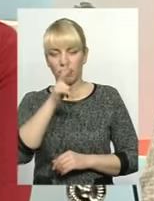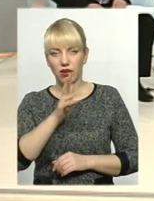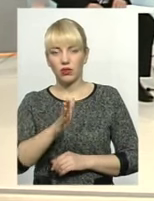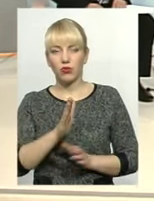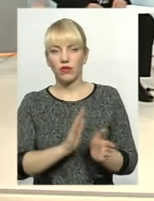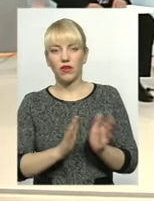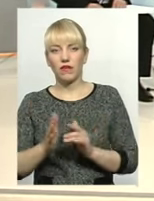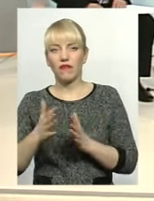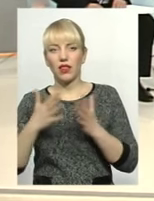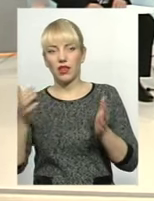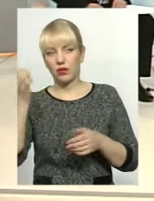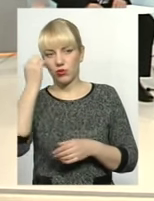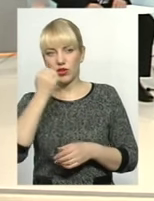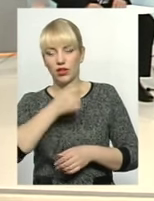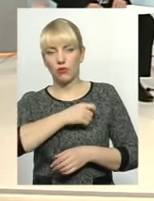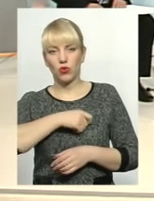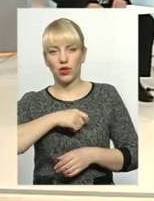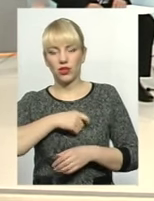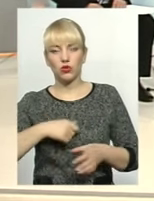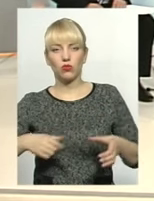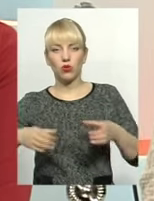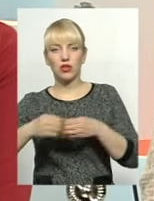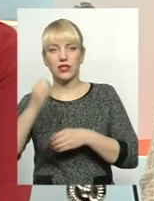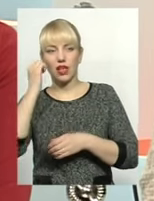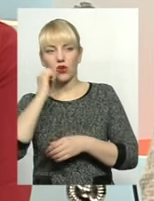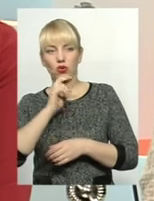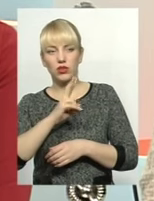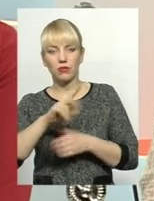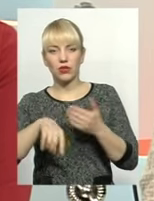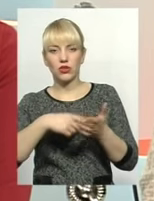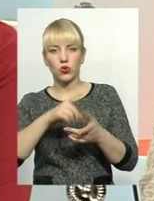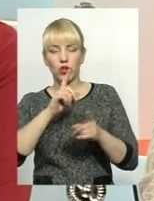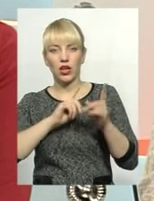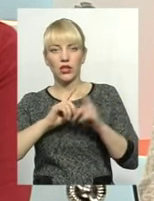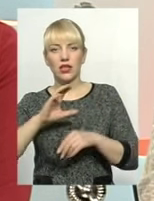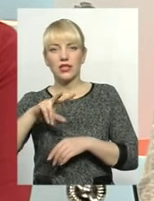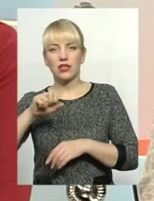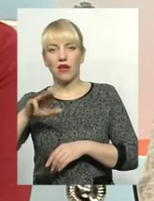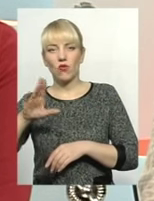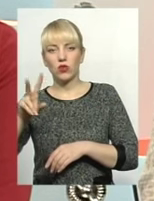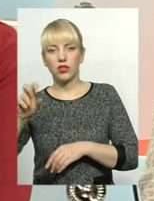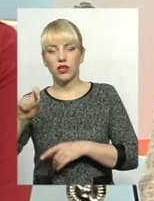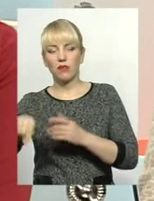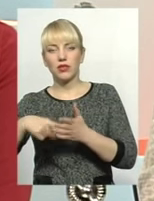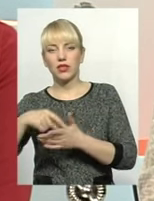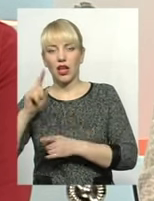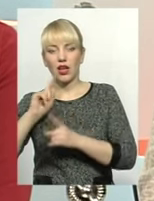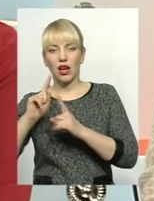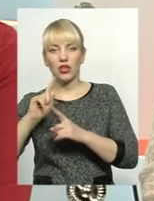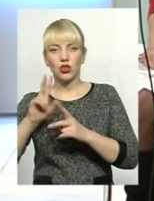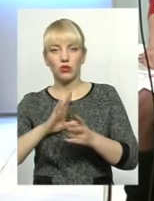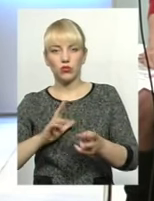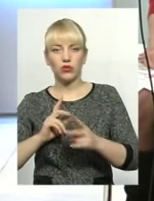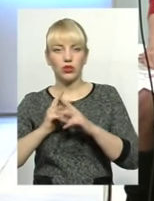велика подяка депутатському корпусу, як і Старокостянтинівської міської ради, так і Славуцької міської ради, що вони пішли на зустріч і, в